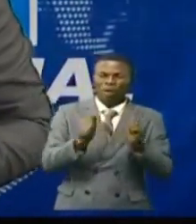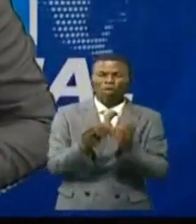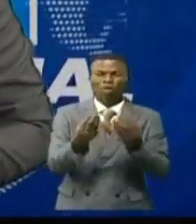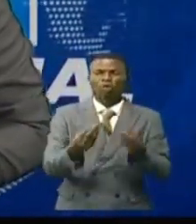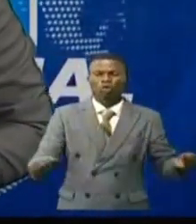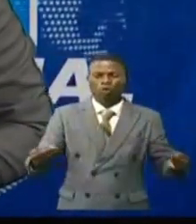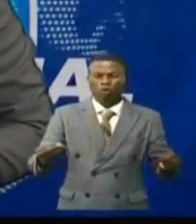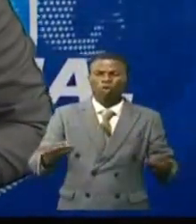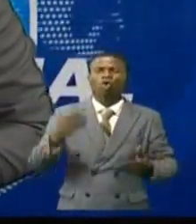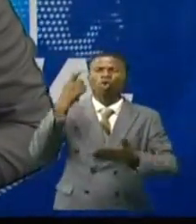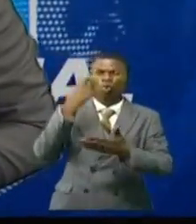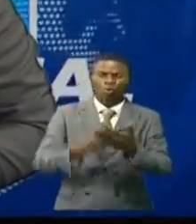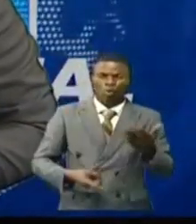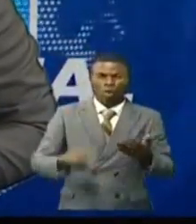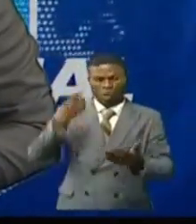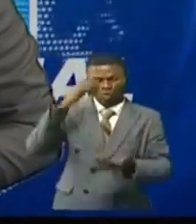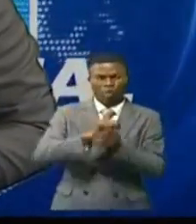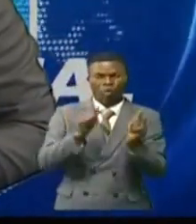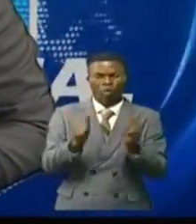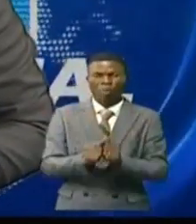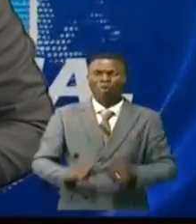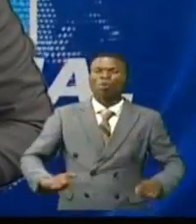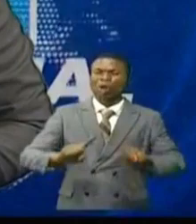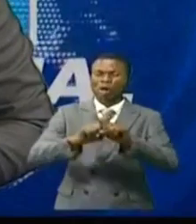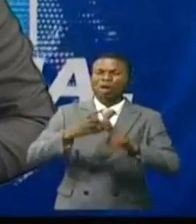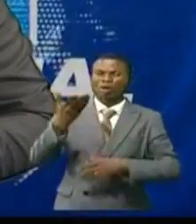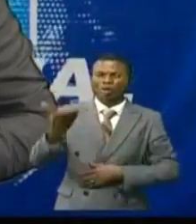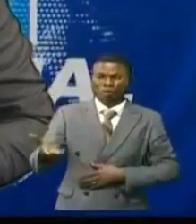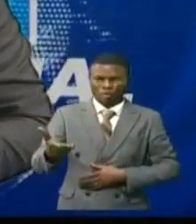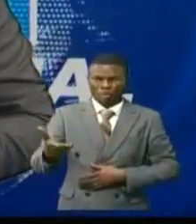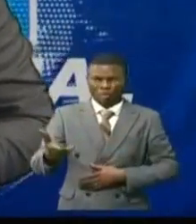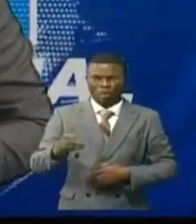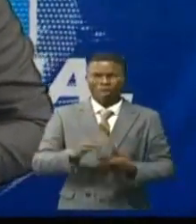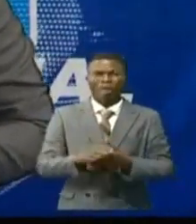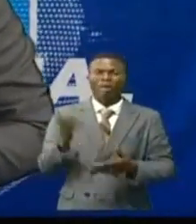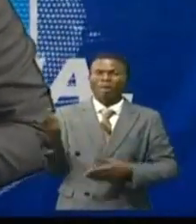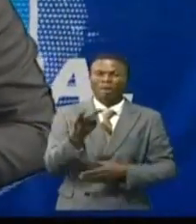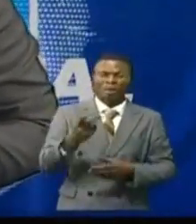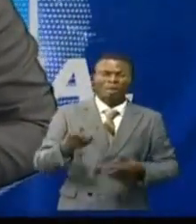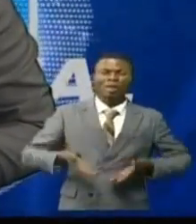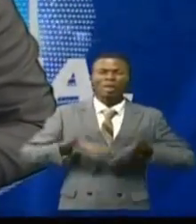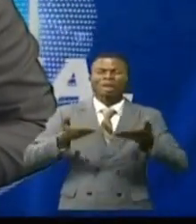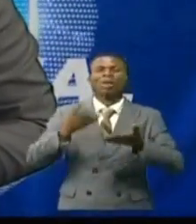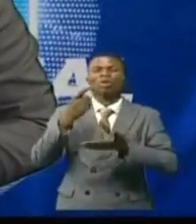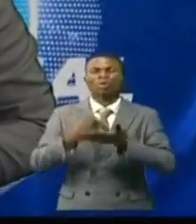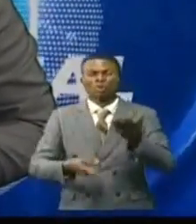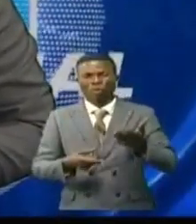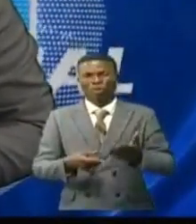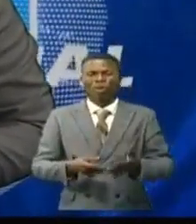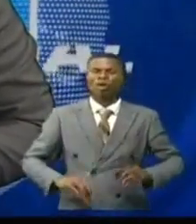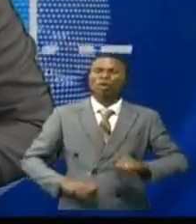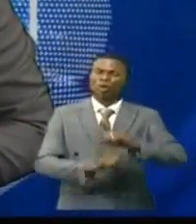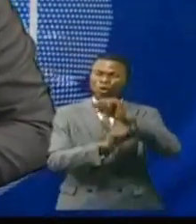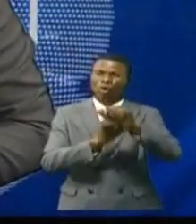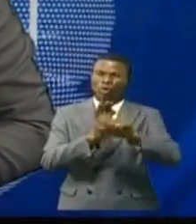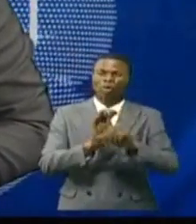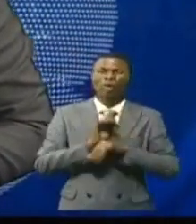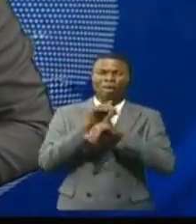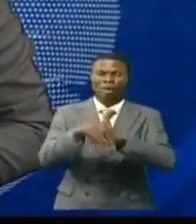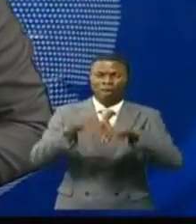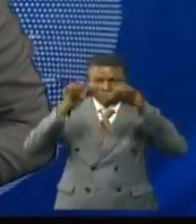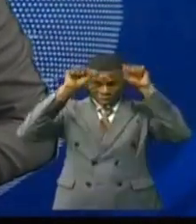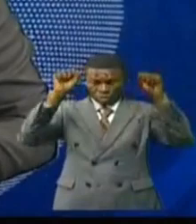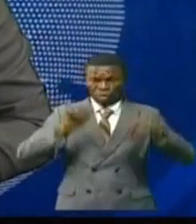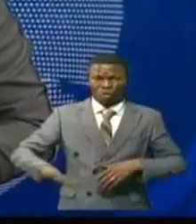de sortie de crise. Ce chef d'entité territoriale, en selon leurs propres mots, apprécié le soutien et l'engagement du président